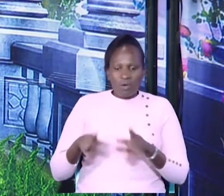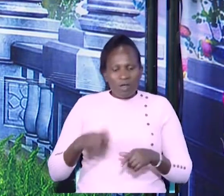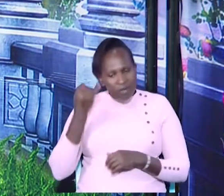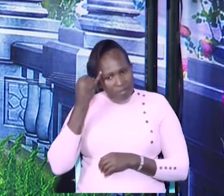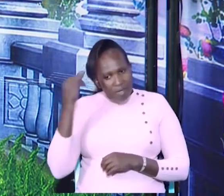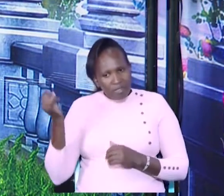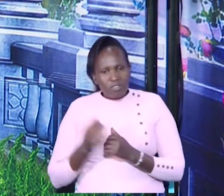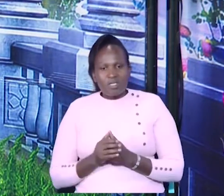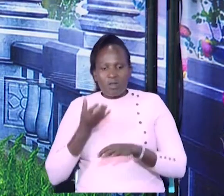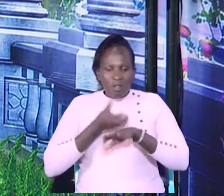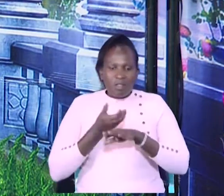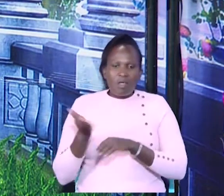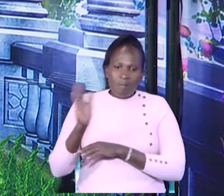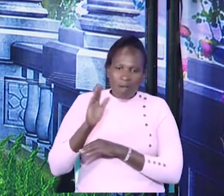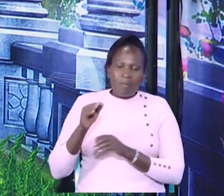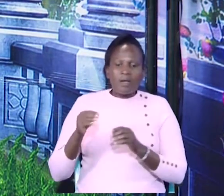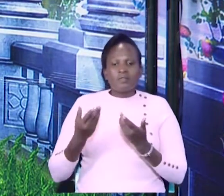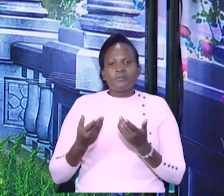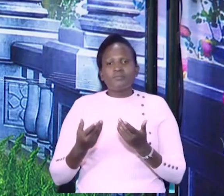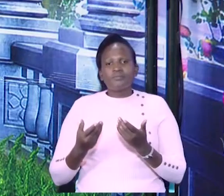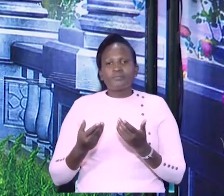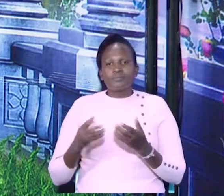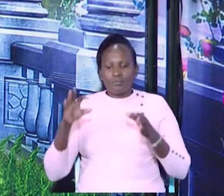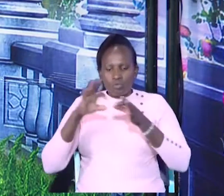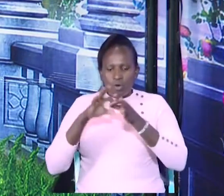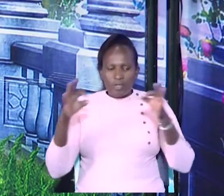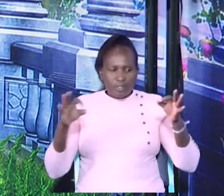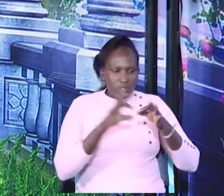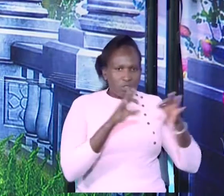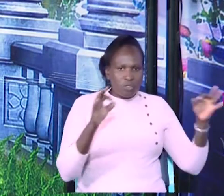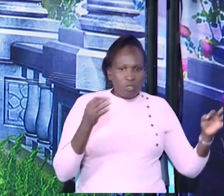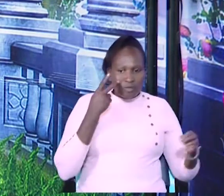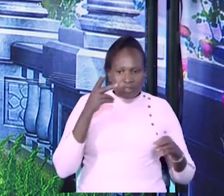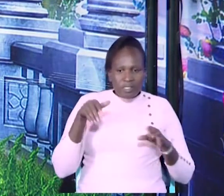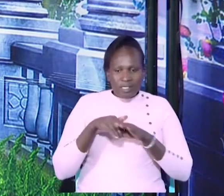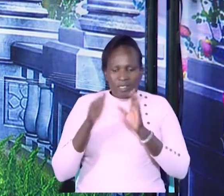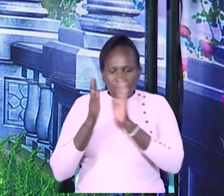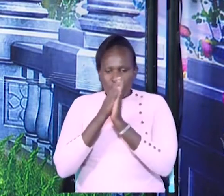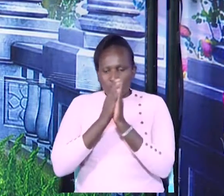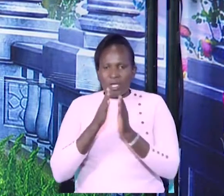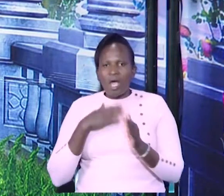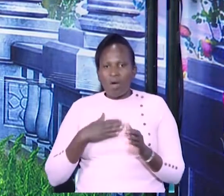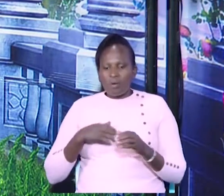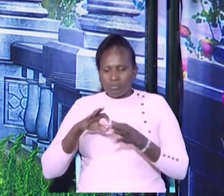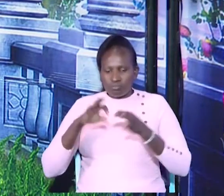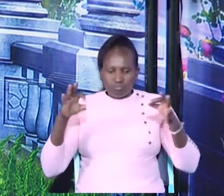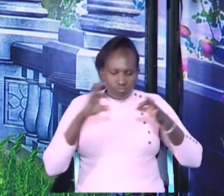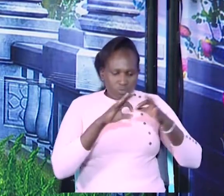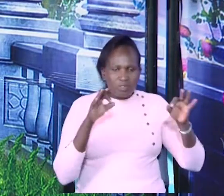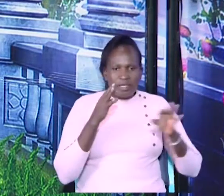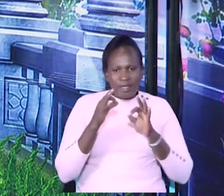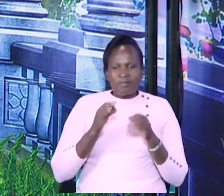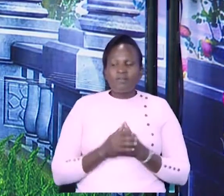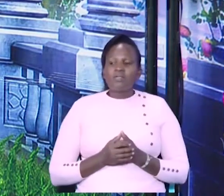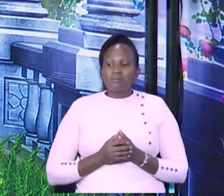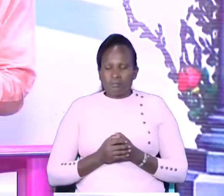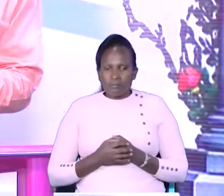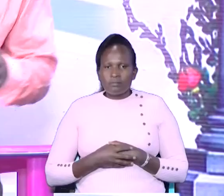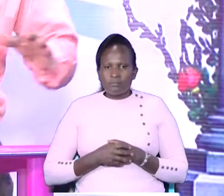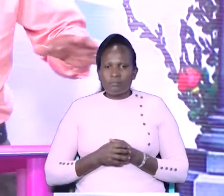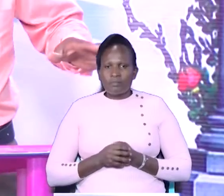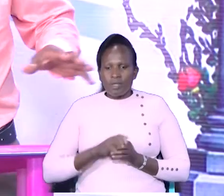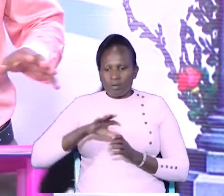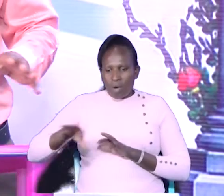imagine? Mifupa ilikuwa imeashana, disjoint kama vile tumeona in our story, ilikuwa imeashana, kama ni the hand ilikuwa